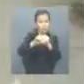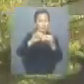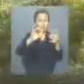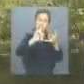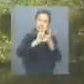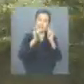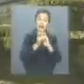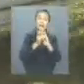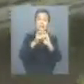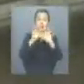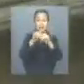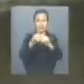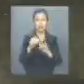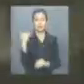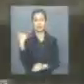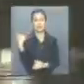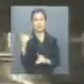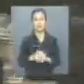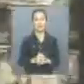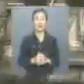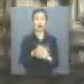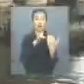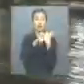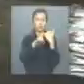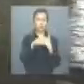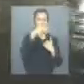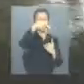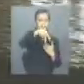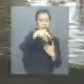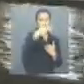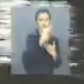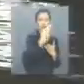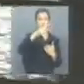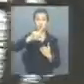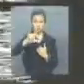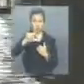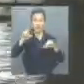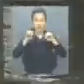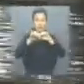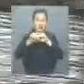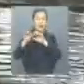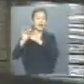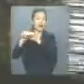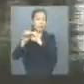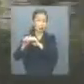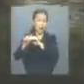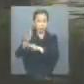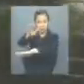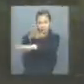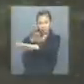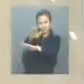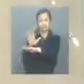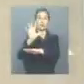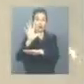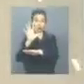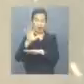ณของถนนพหลโยธินในฝั่งขาออกตั้งแต่แยกกำแพงเพชรมุ่งหน้าห้าแยกลาดพร้าวนะคะจากที่เคยมีน้ำท่วมมาถึงบริเวณสะพ